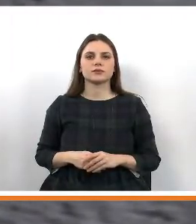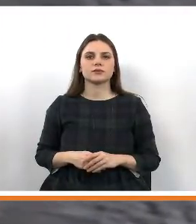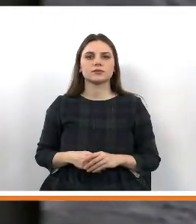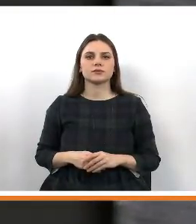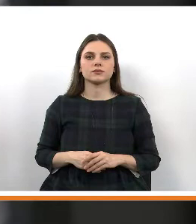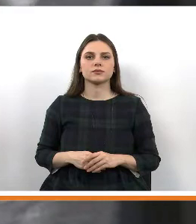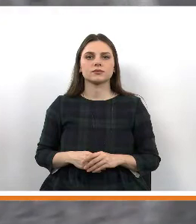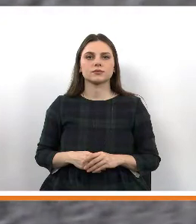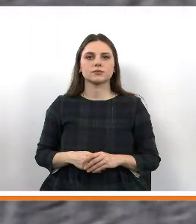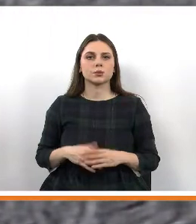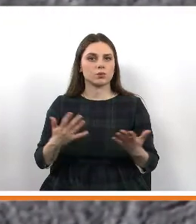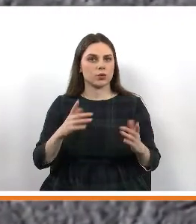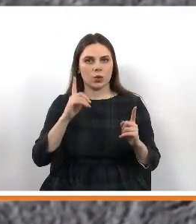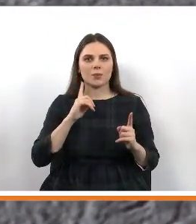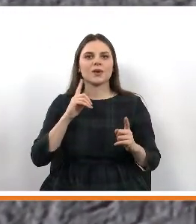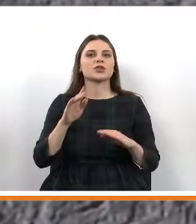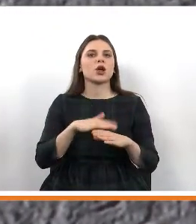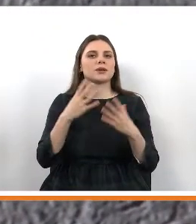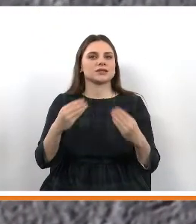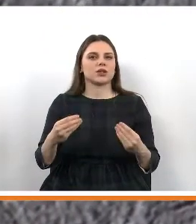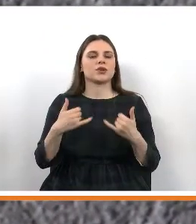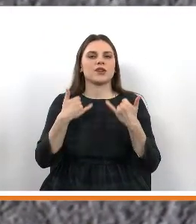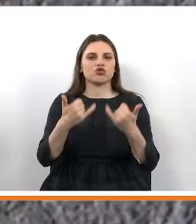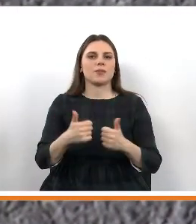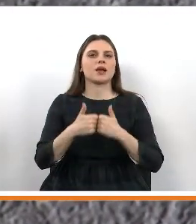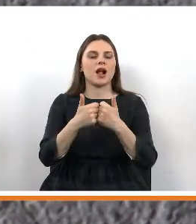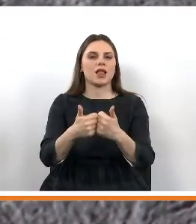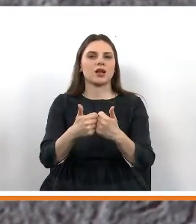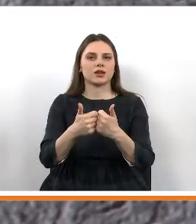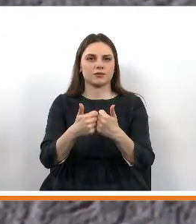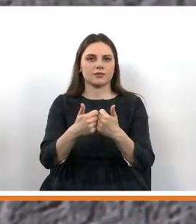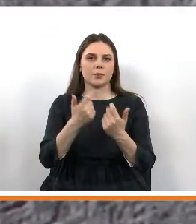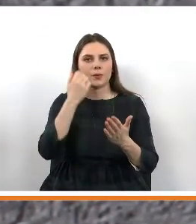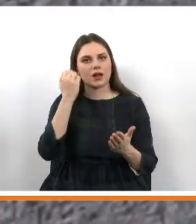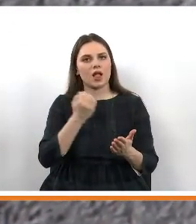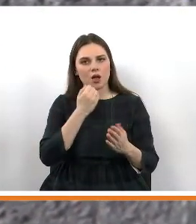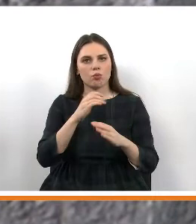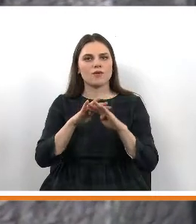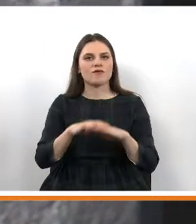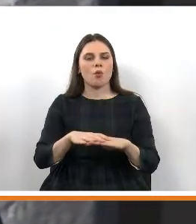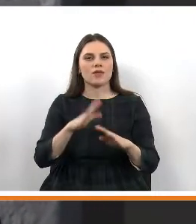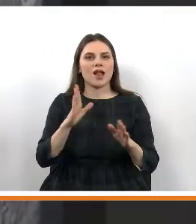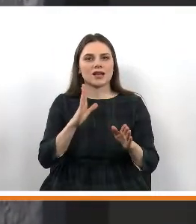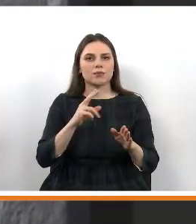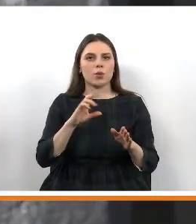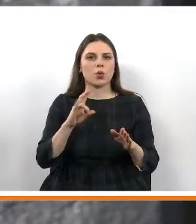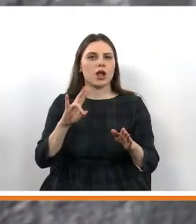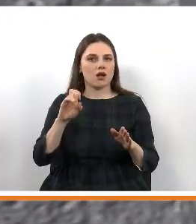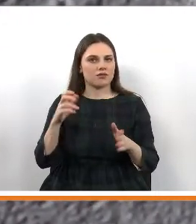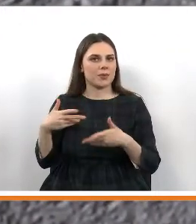Так, наверное, удобнее будет. Уважаемые коллеги, добрый день еще раз. Я благодарю фонд Владимира Потанина за приглашение.